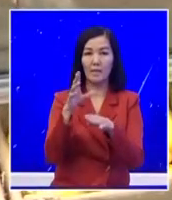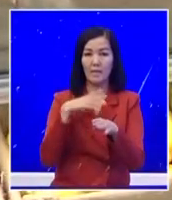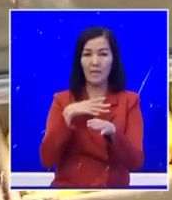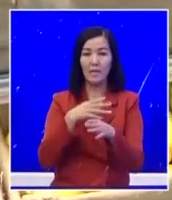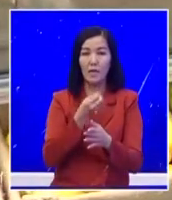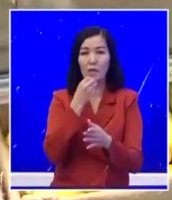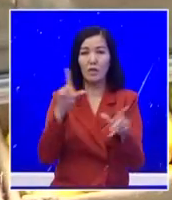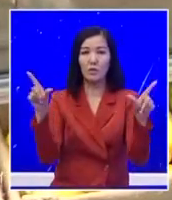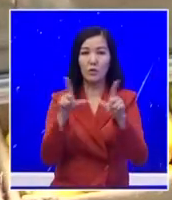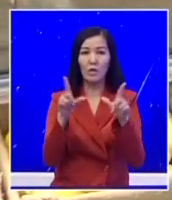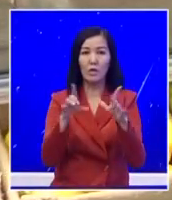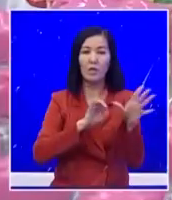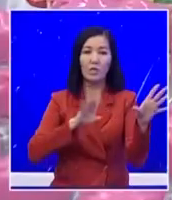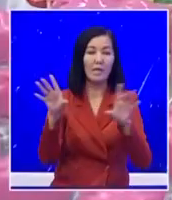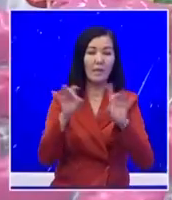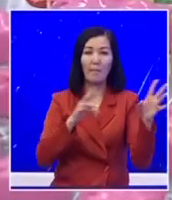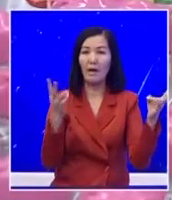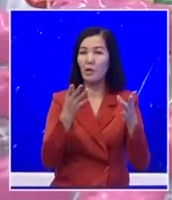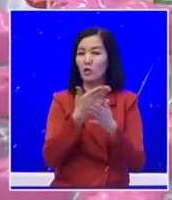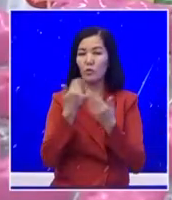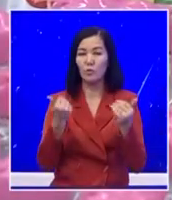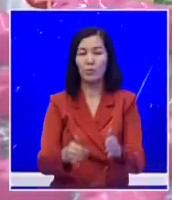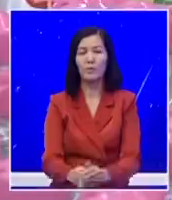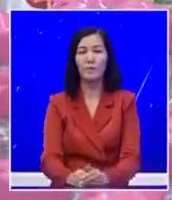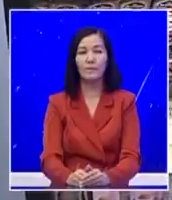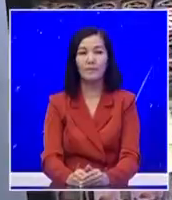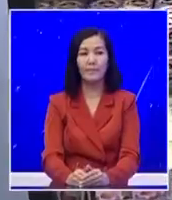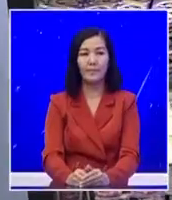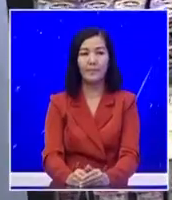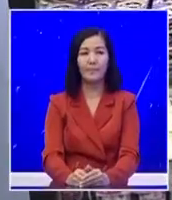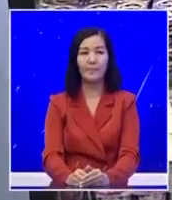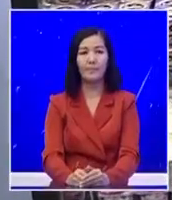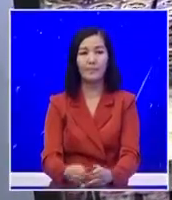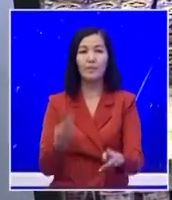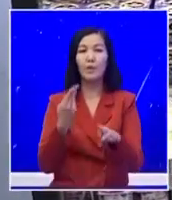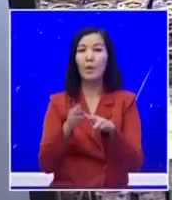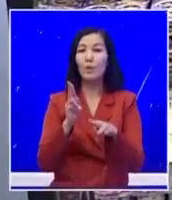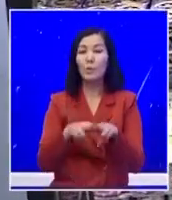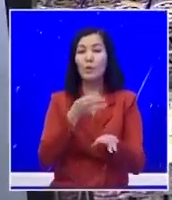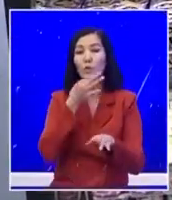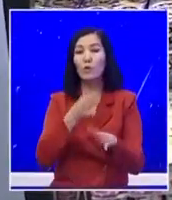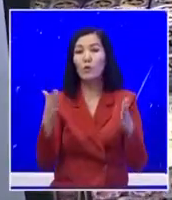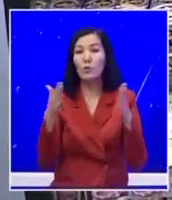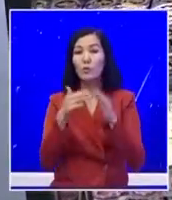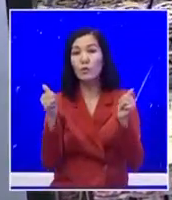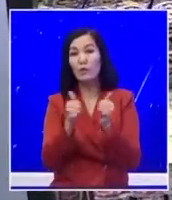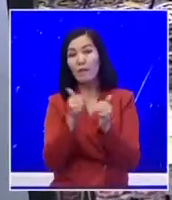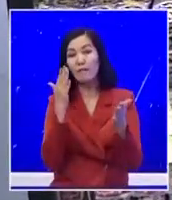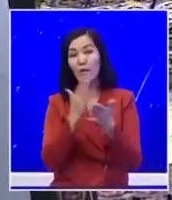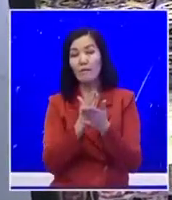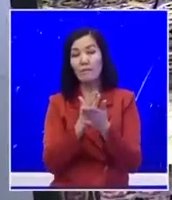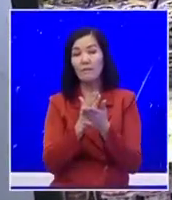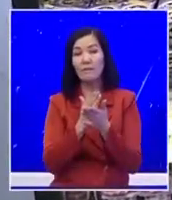келе бастады. Жақсы дүкенге жарнаманың қажеті жоқ. Жақсы өте ұнап тұр бізге. Үйіміздің қасында мына жерде жақын жерде